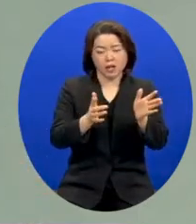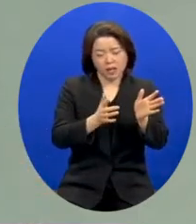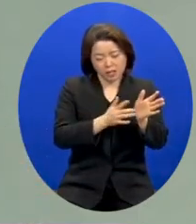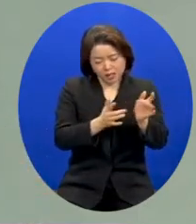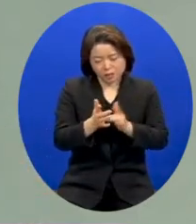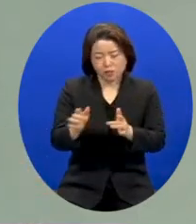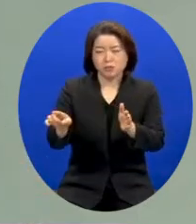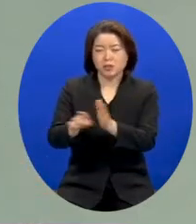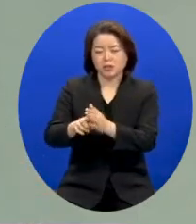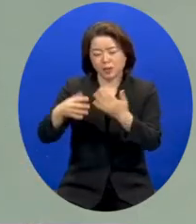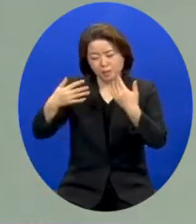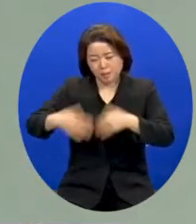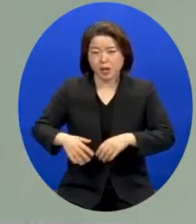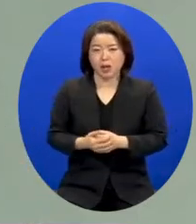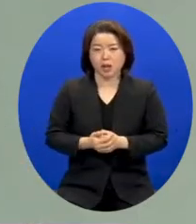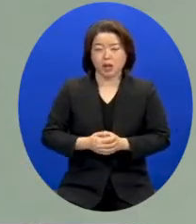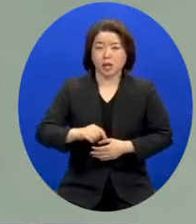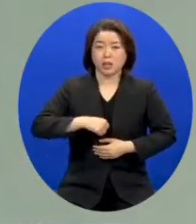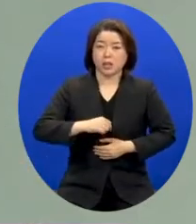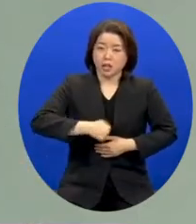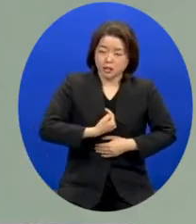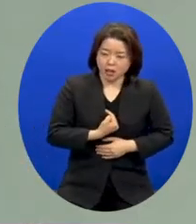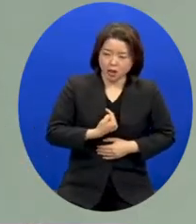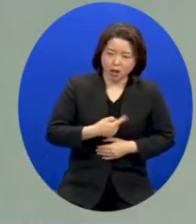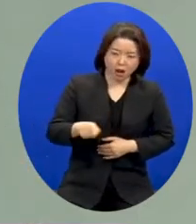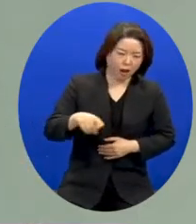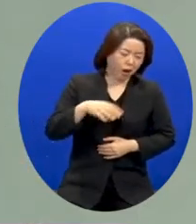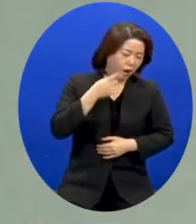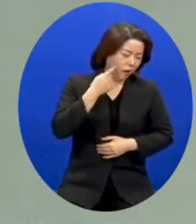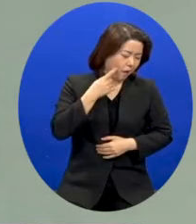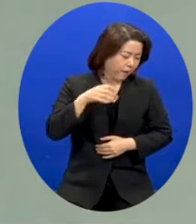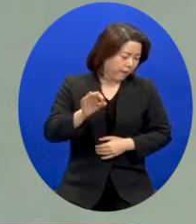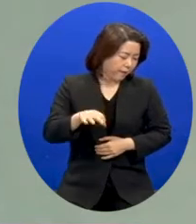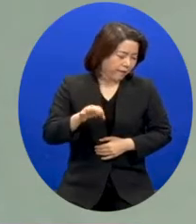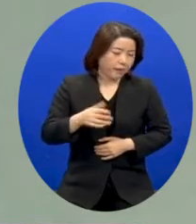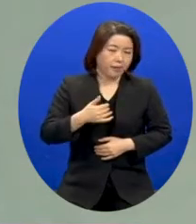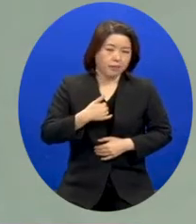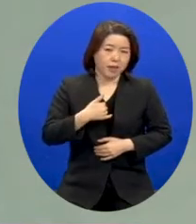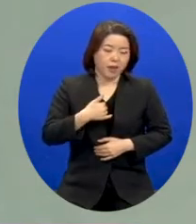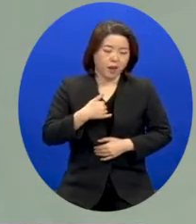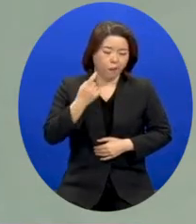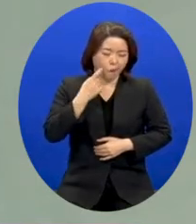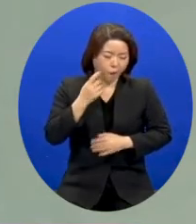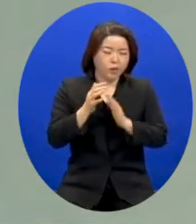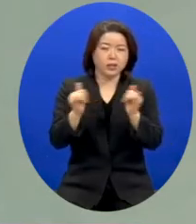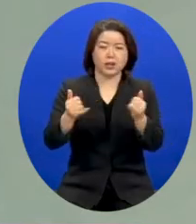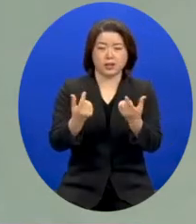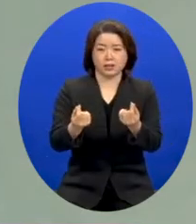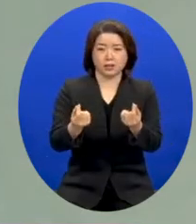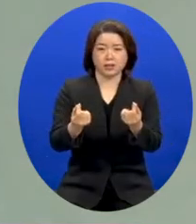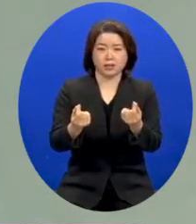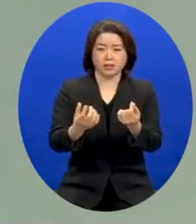거예요. 스스로가 생각해요. 너무 가증스러워요. 내가 위선자 같아요.